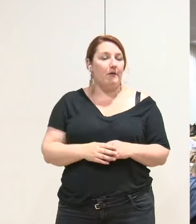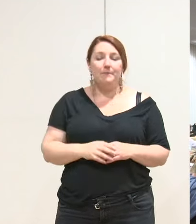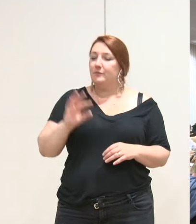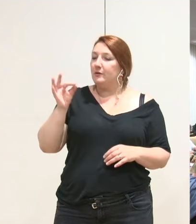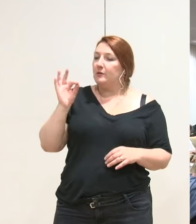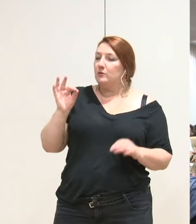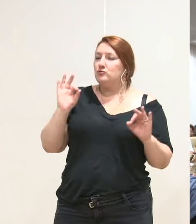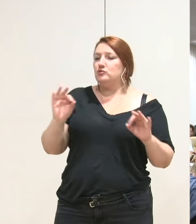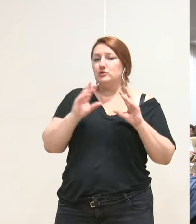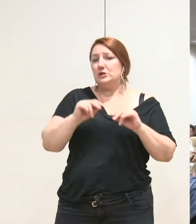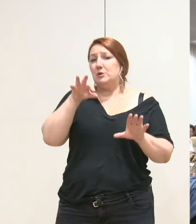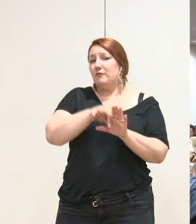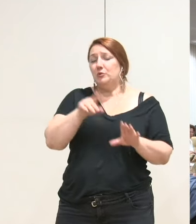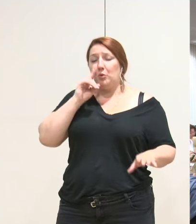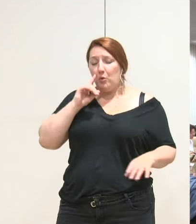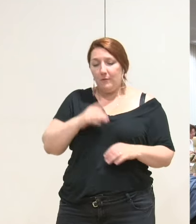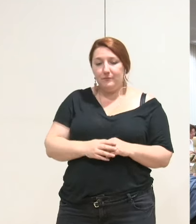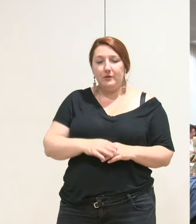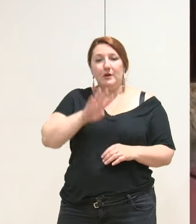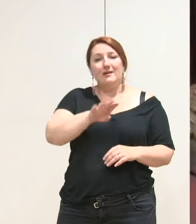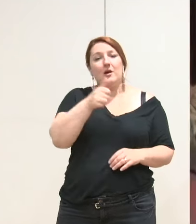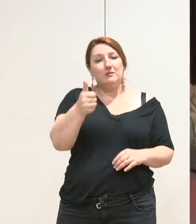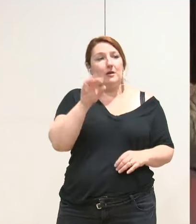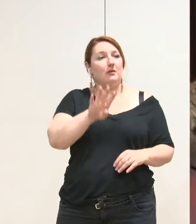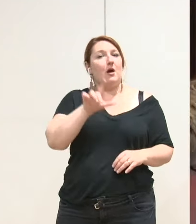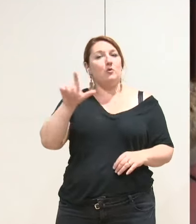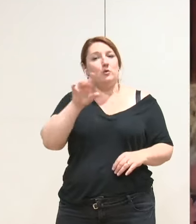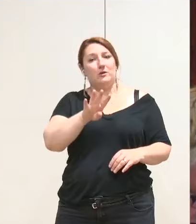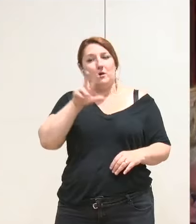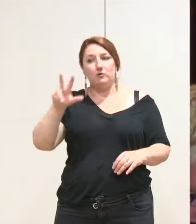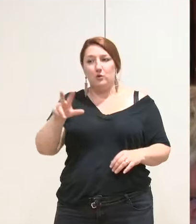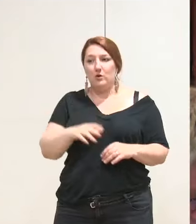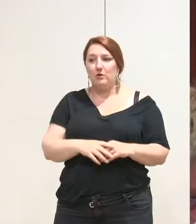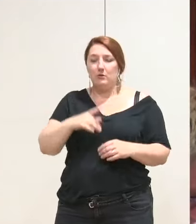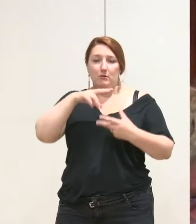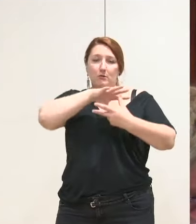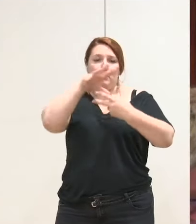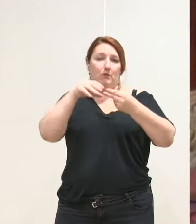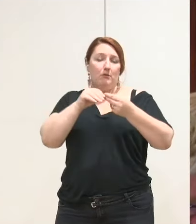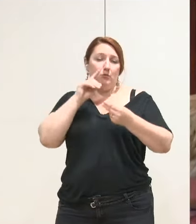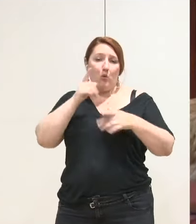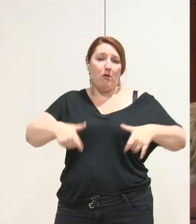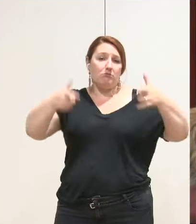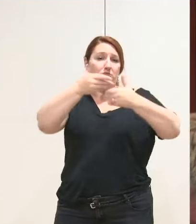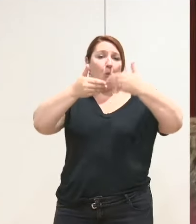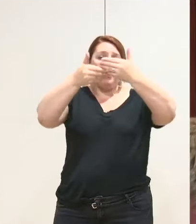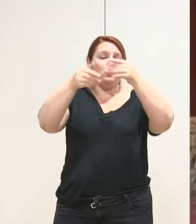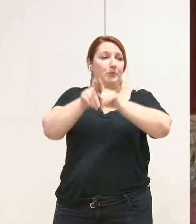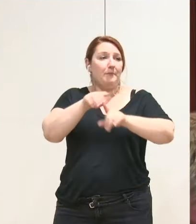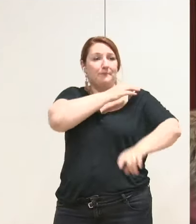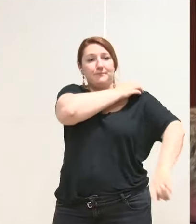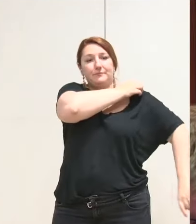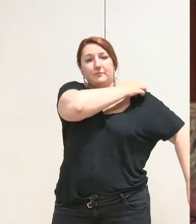oui c'est c'est juste une explication de vote c'est plus 41 42 43 d'ailleurs puisque c'est la même opération voottera compte sur la